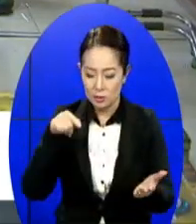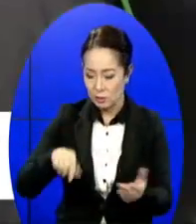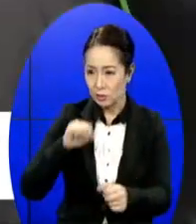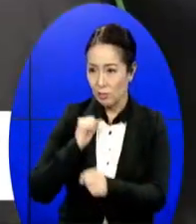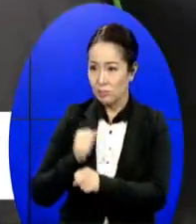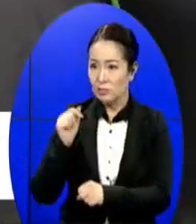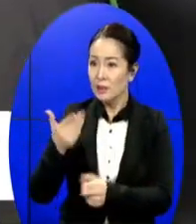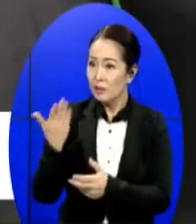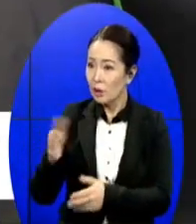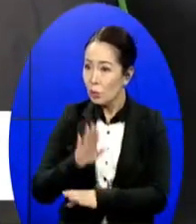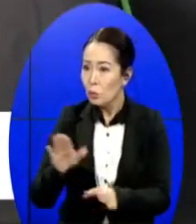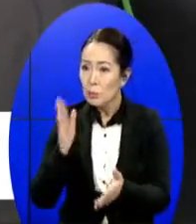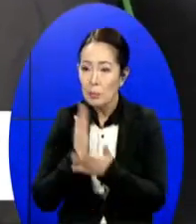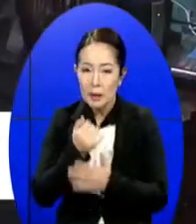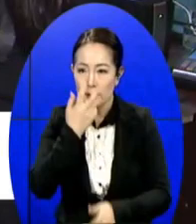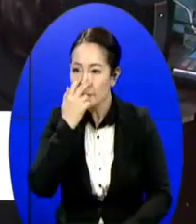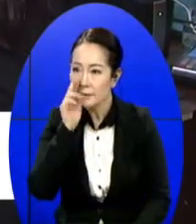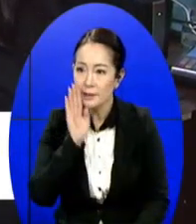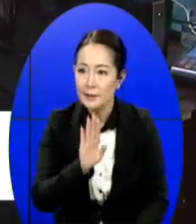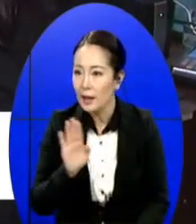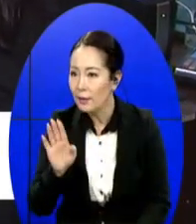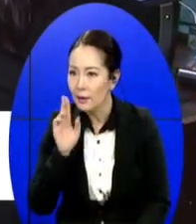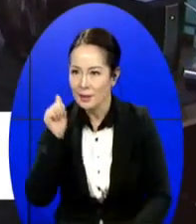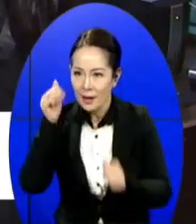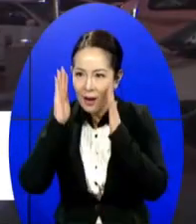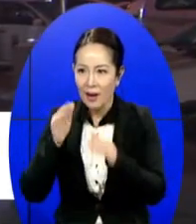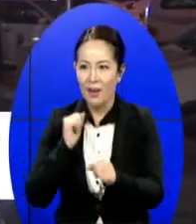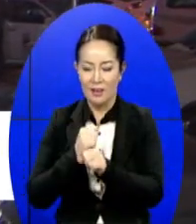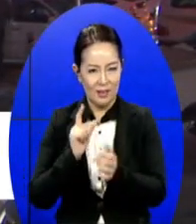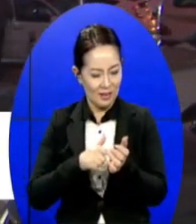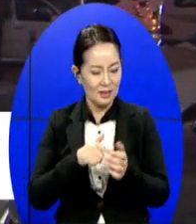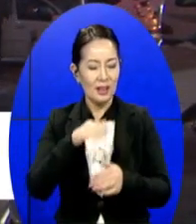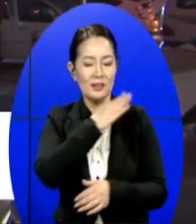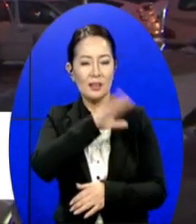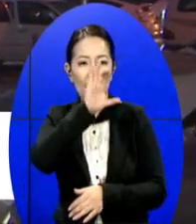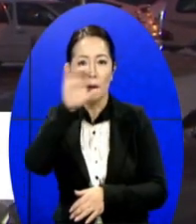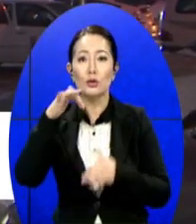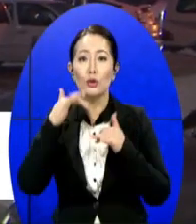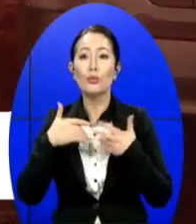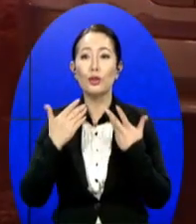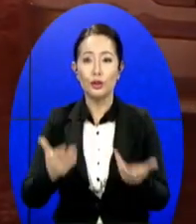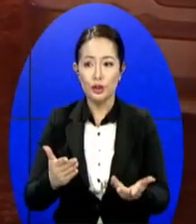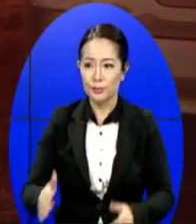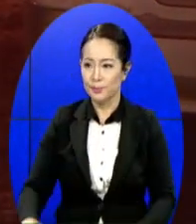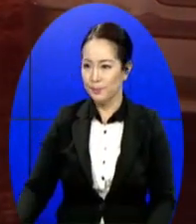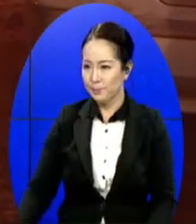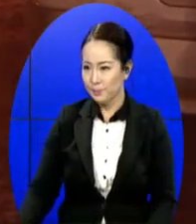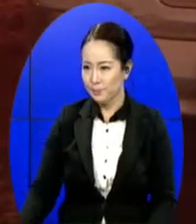газруудад таны хүүхэд байгаа эсгэд хяналт тавьж анхаарах хэрэгтэйг цагдаагийн байгууллагаас зөвлөсөн юм а.